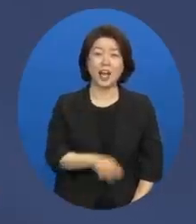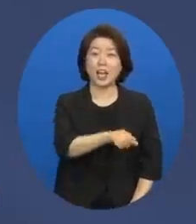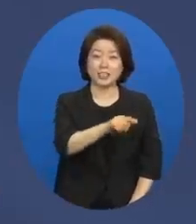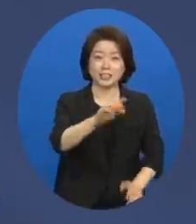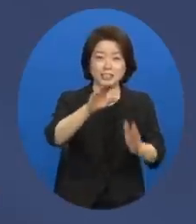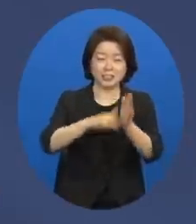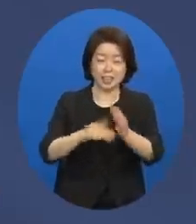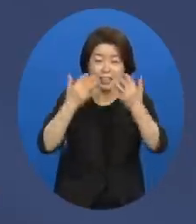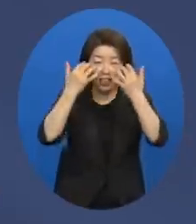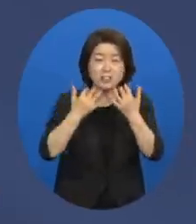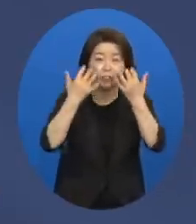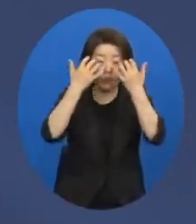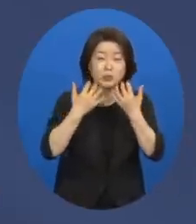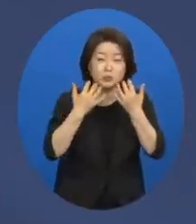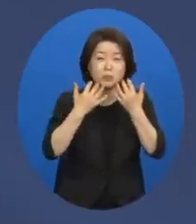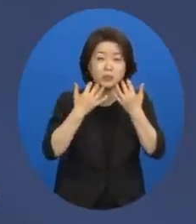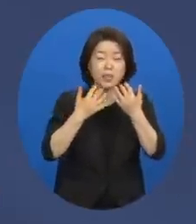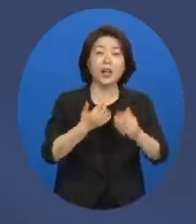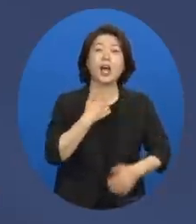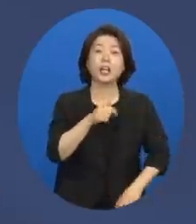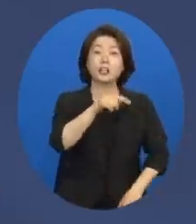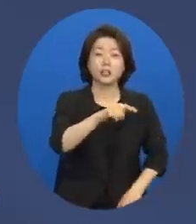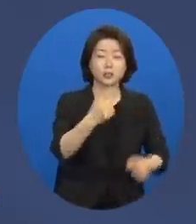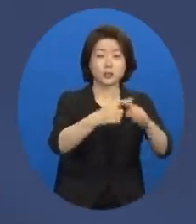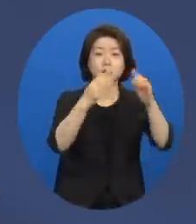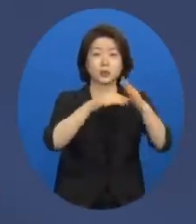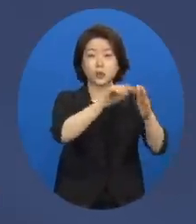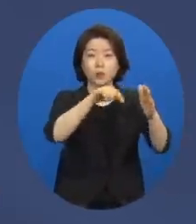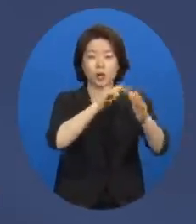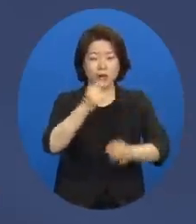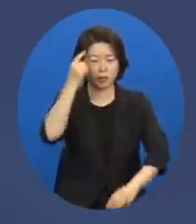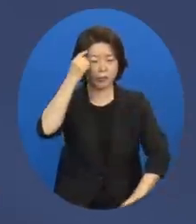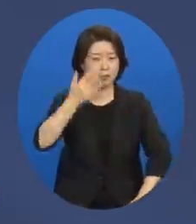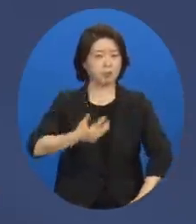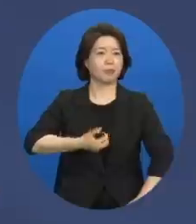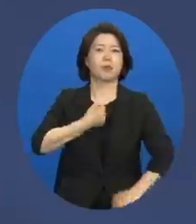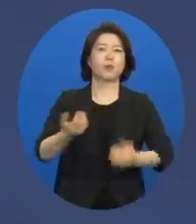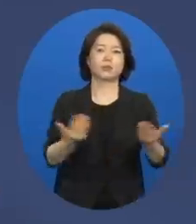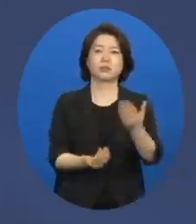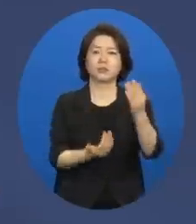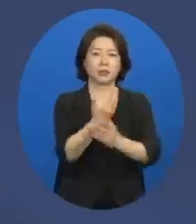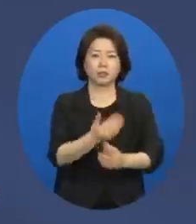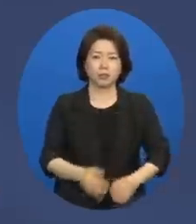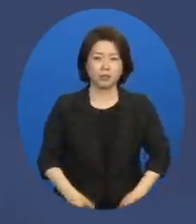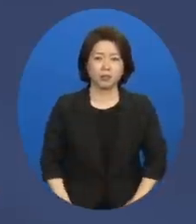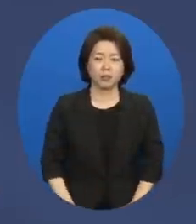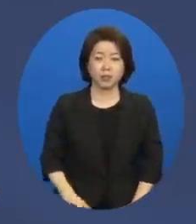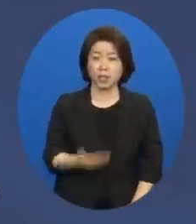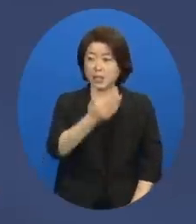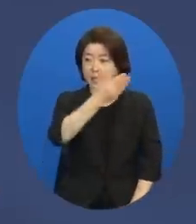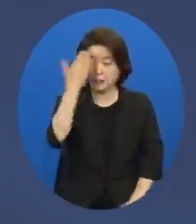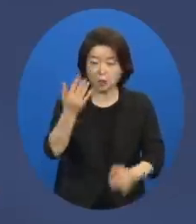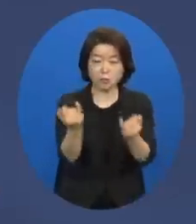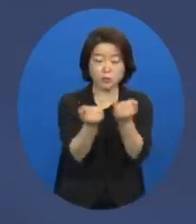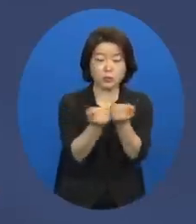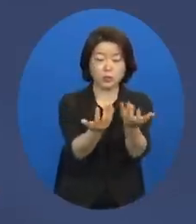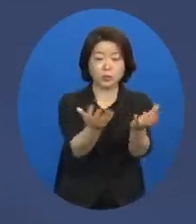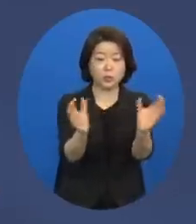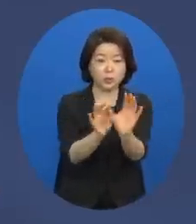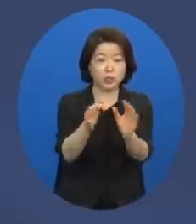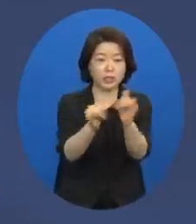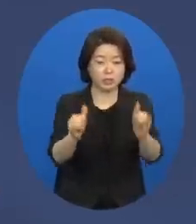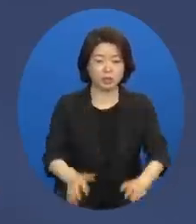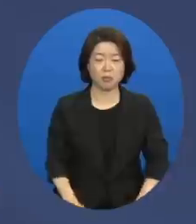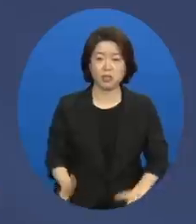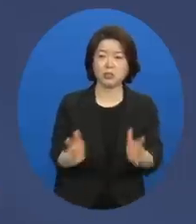그때 눈물바다 그냥 터지면서 그 교회 안에 충격적인 일이 일어났어요. 젊은 여전도 회원들이 이게